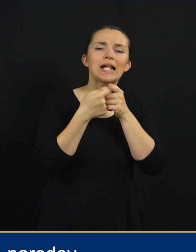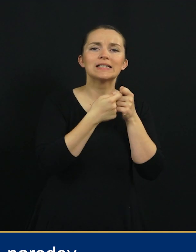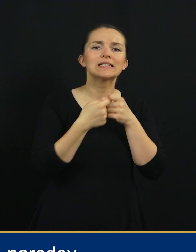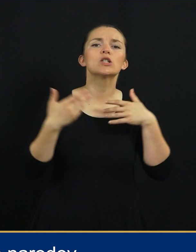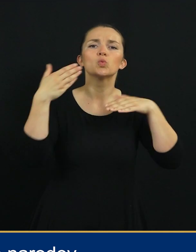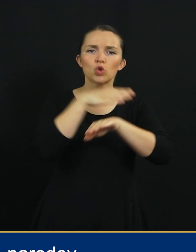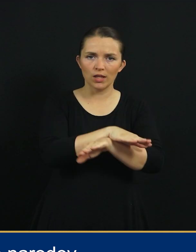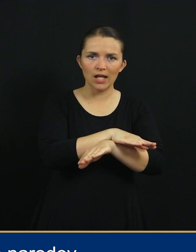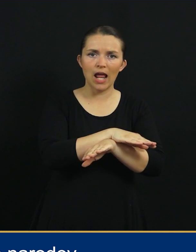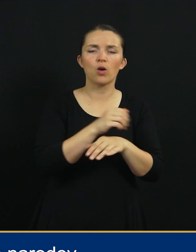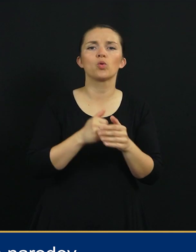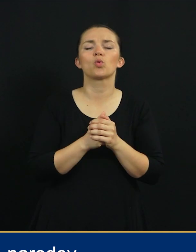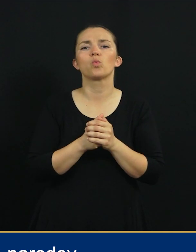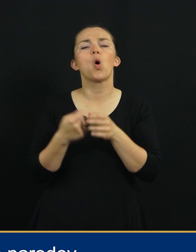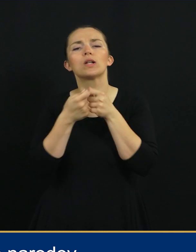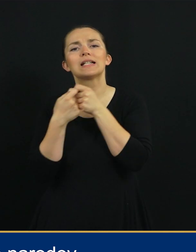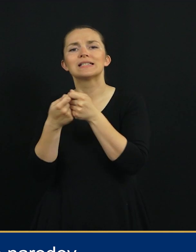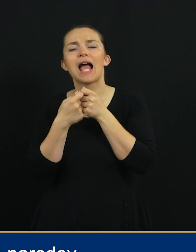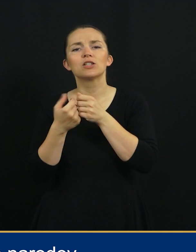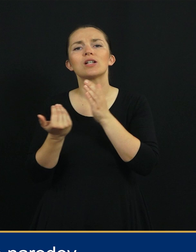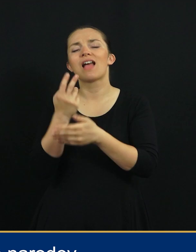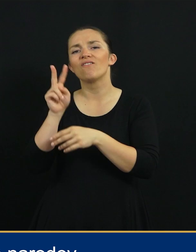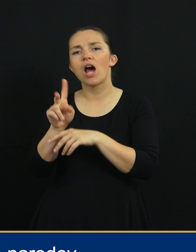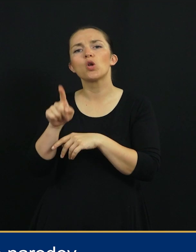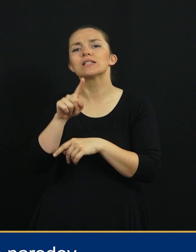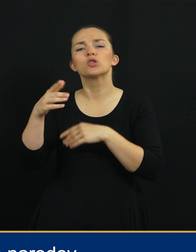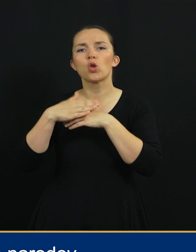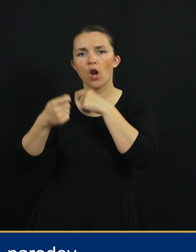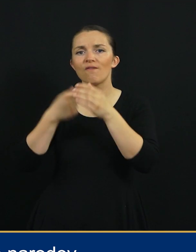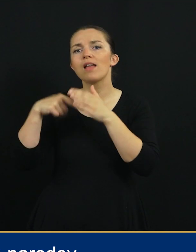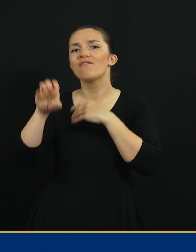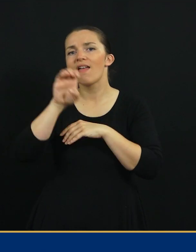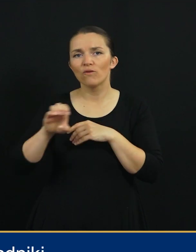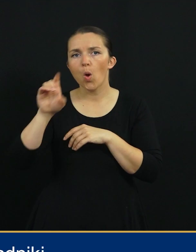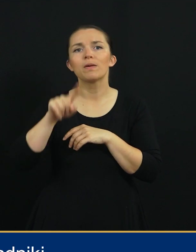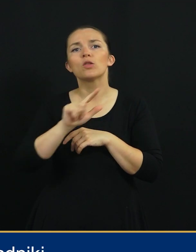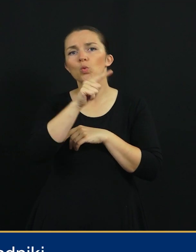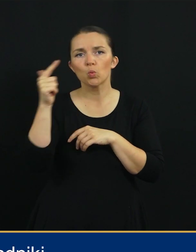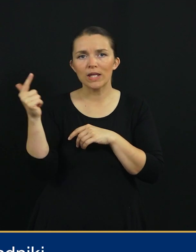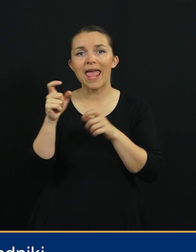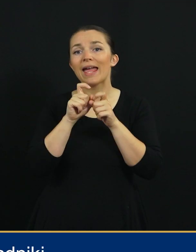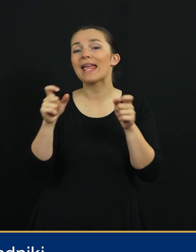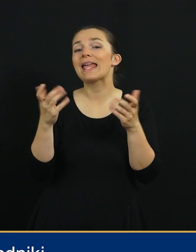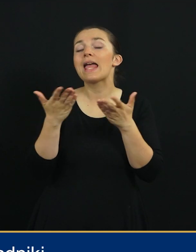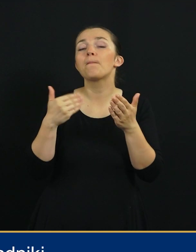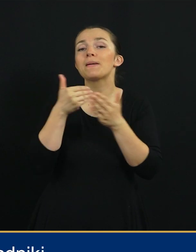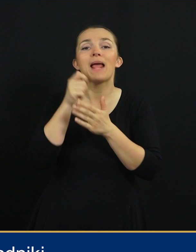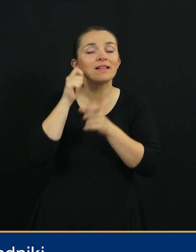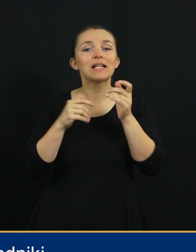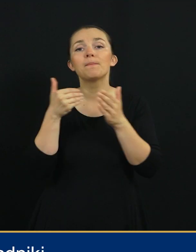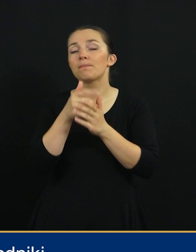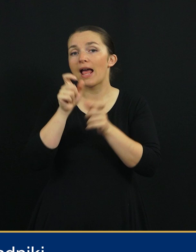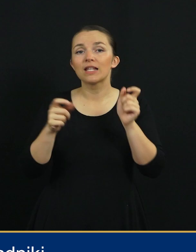Organizaciji Združenih narodov, Organizaciji za varnost in sodelovanje v Evropi in drugje, kjer pripadnice in